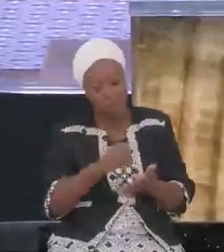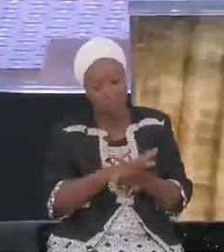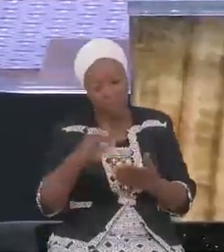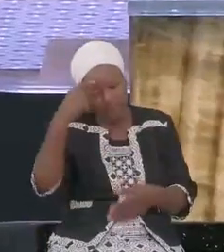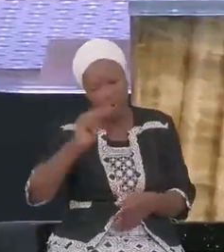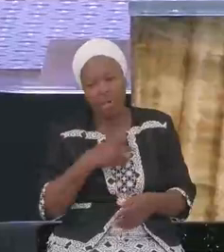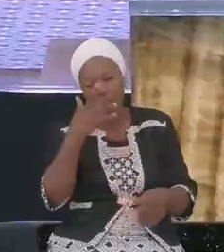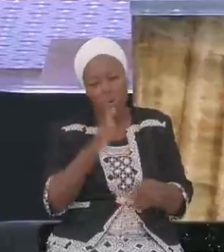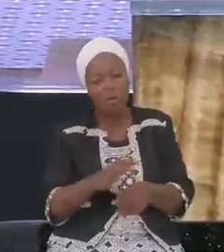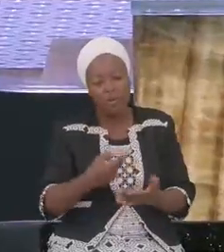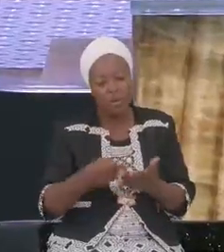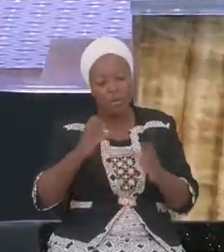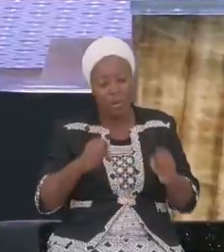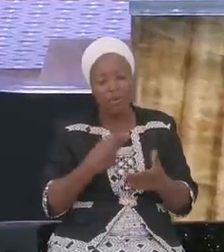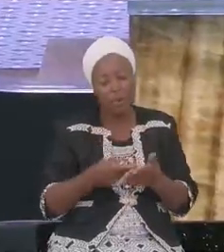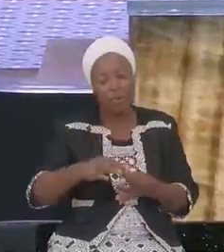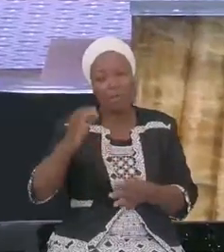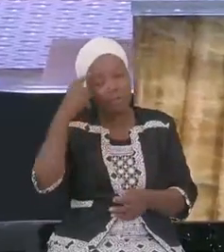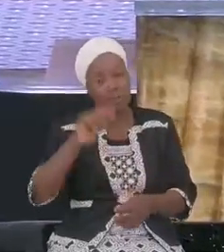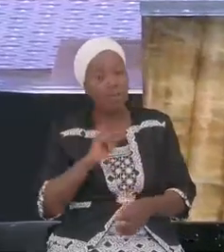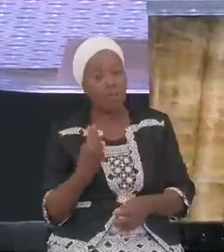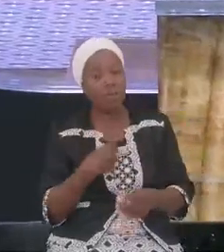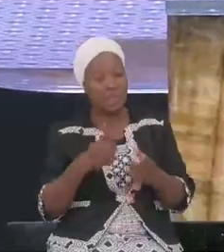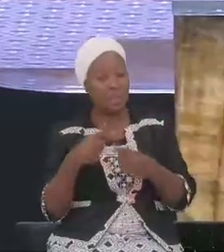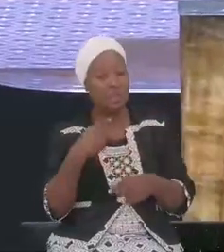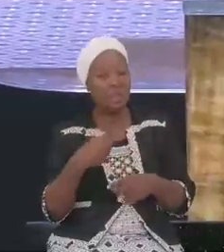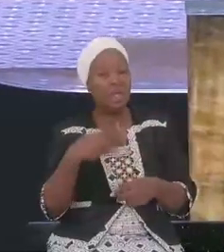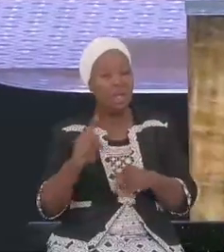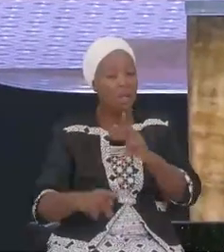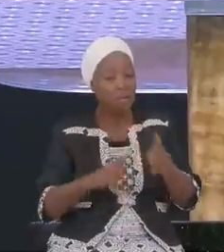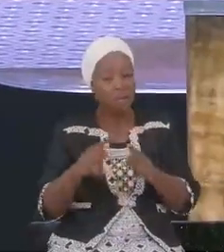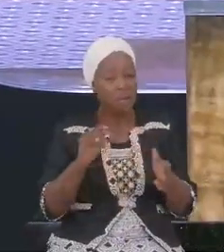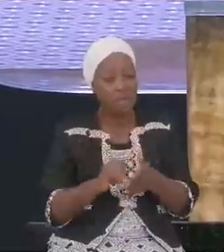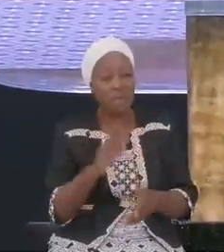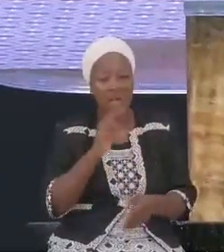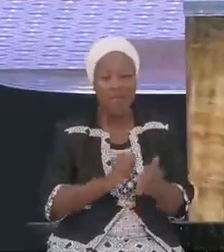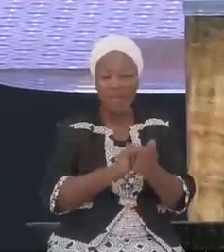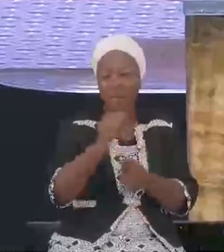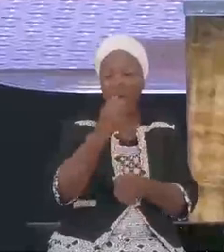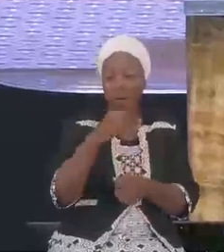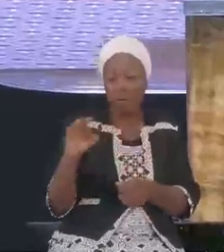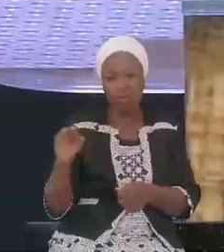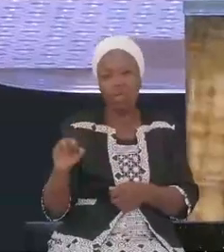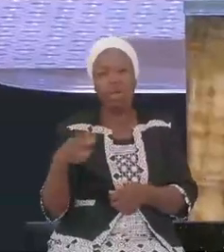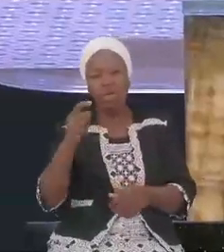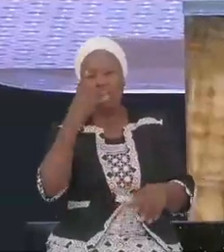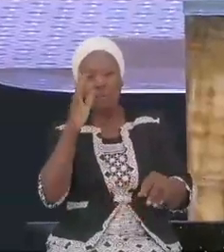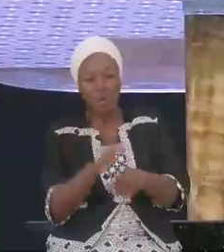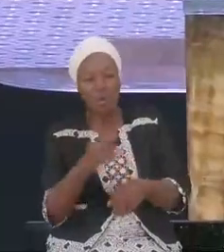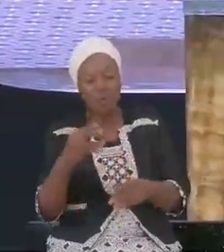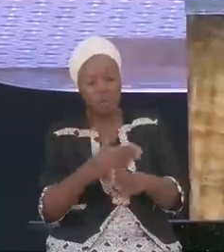du Saint-Esprit pour nous, et dit ceux qui sont au loin, la promesse